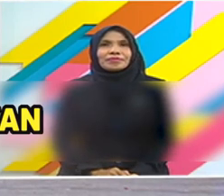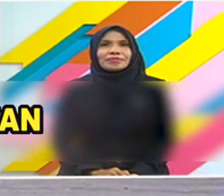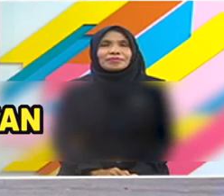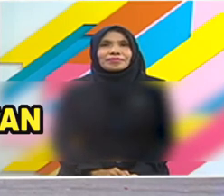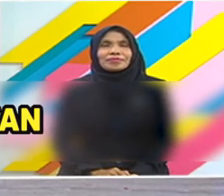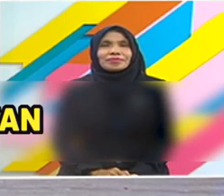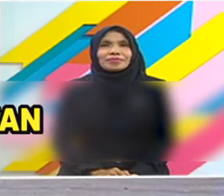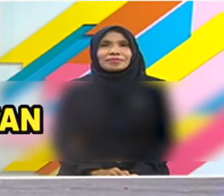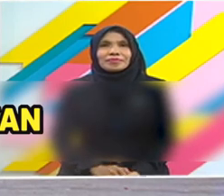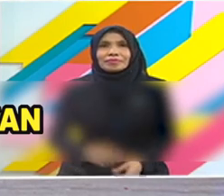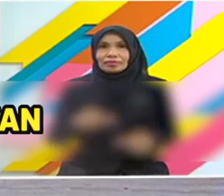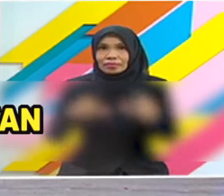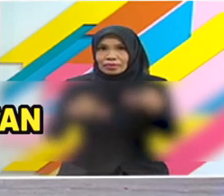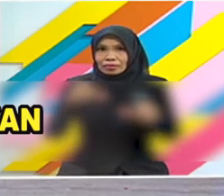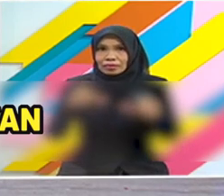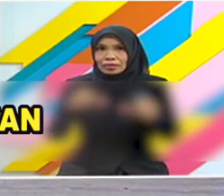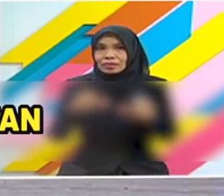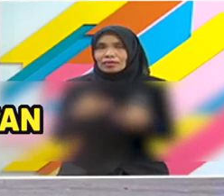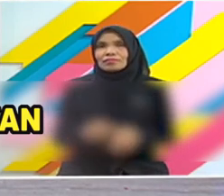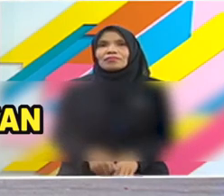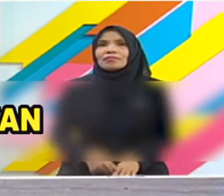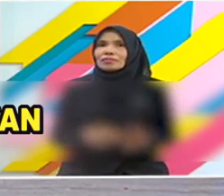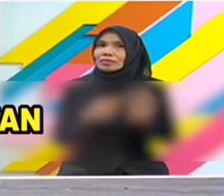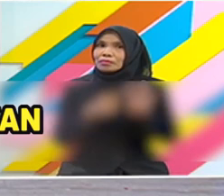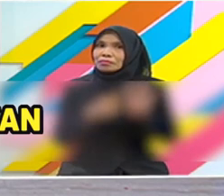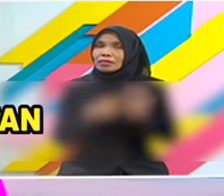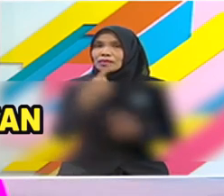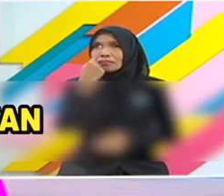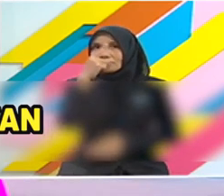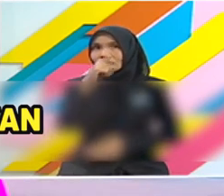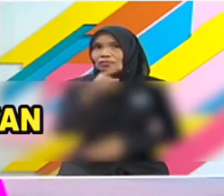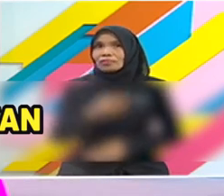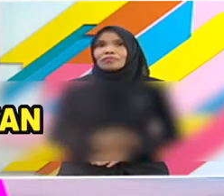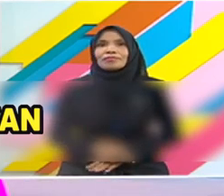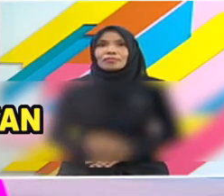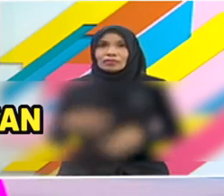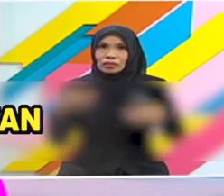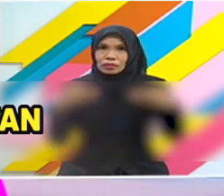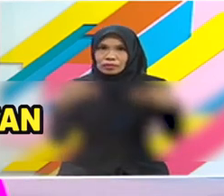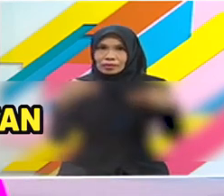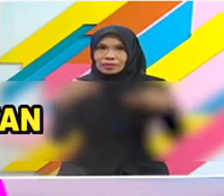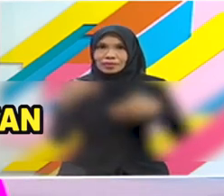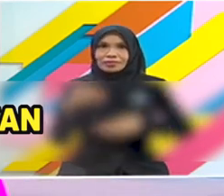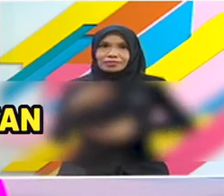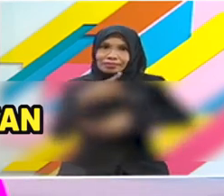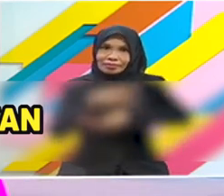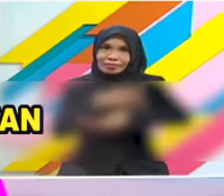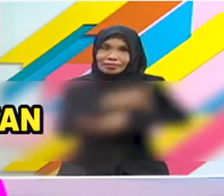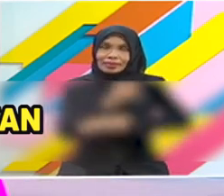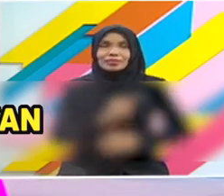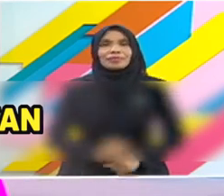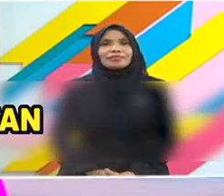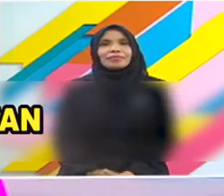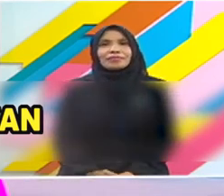cikgu perkenalkan organ yang keempat iaitu organ kulit. Kulit macam cikgu bagi tahu tadilah. Kulit adalah